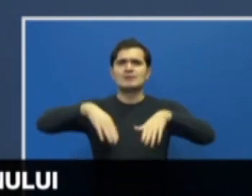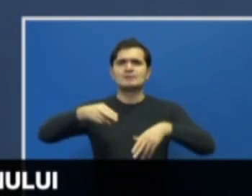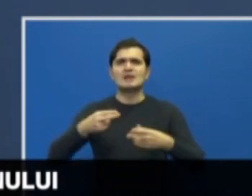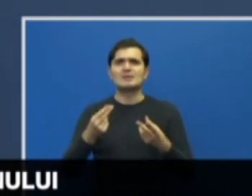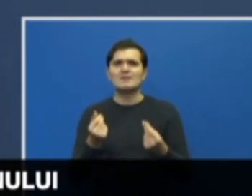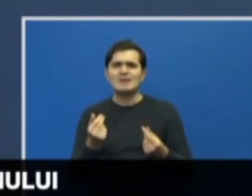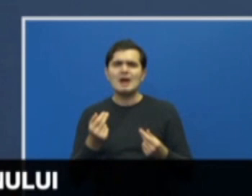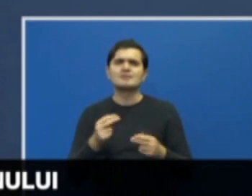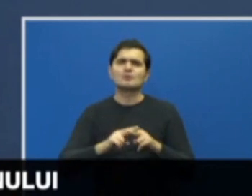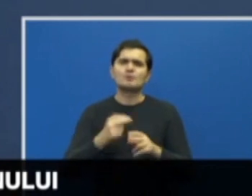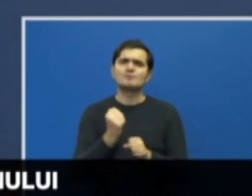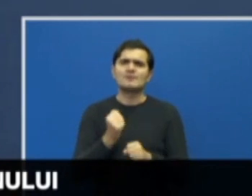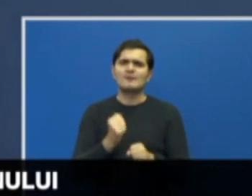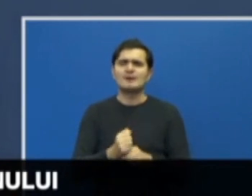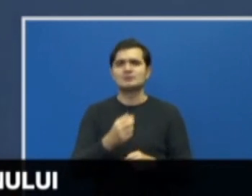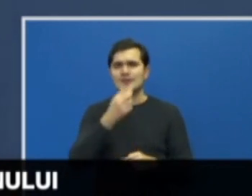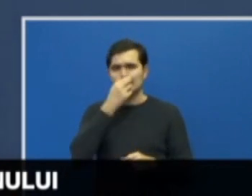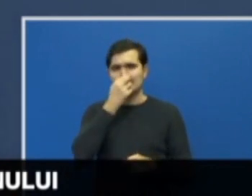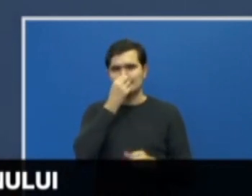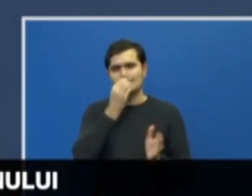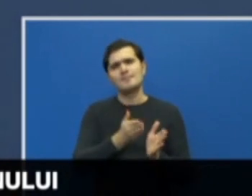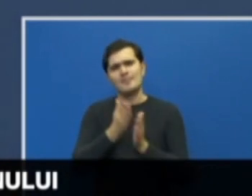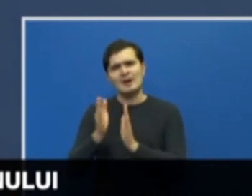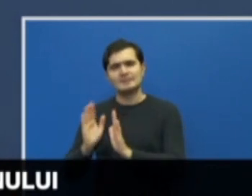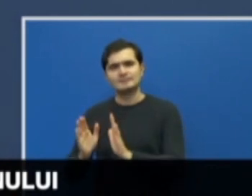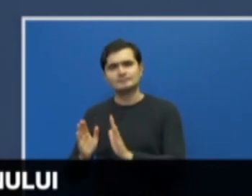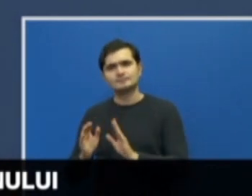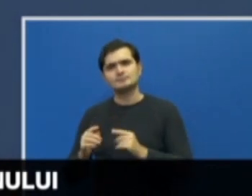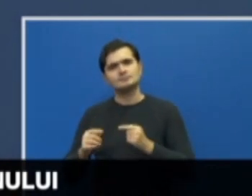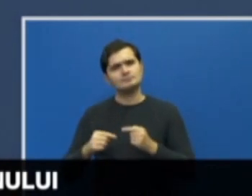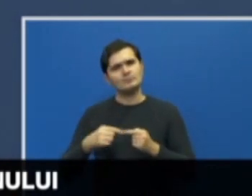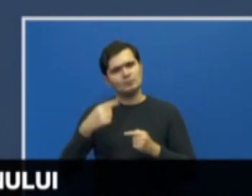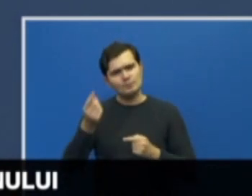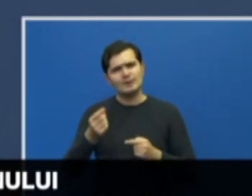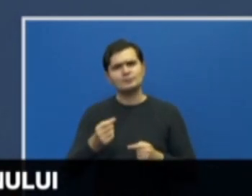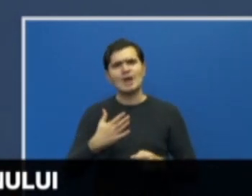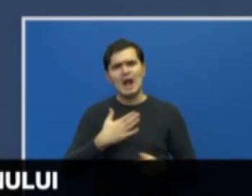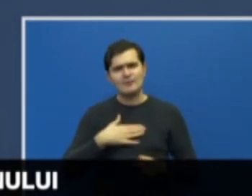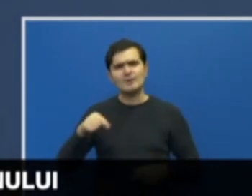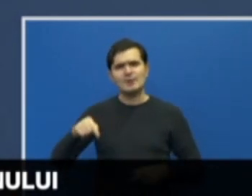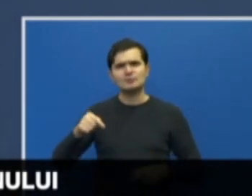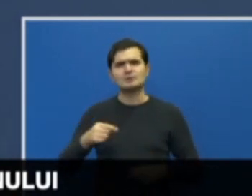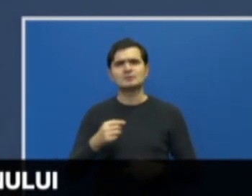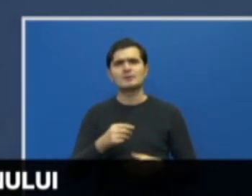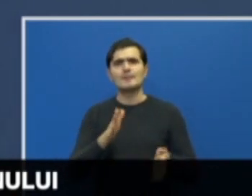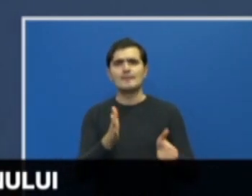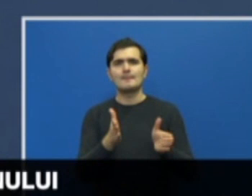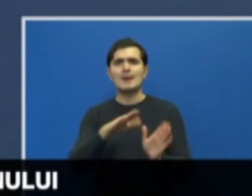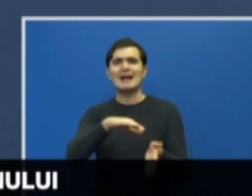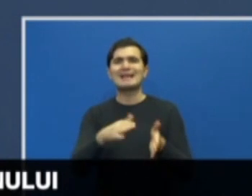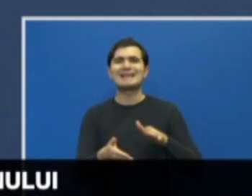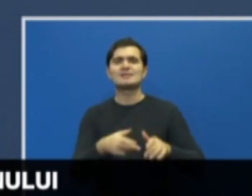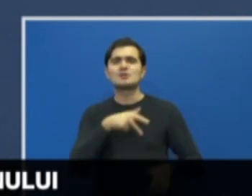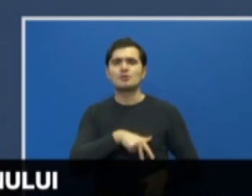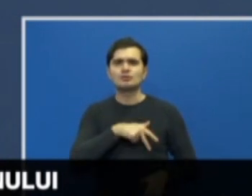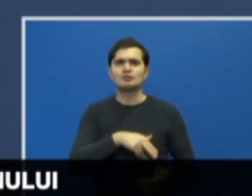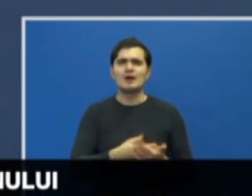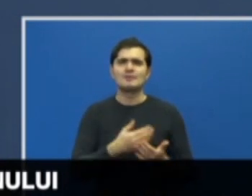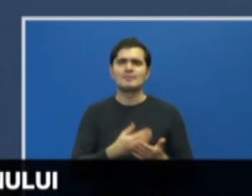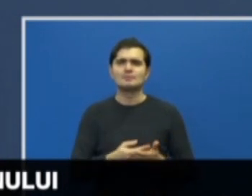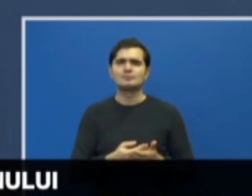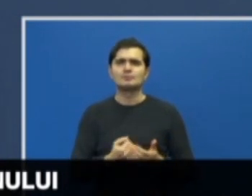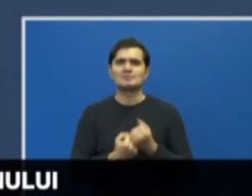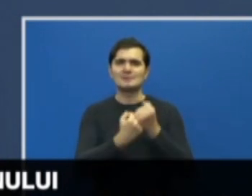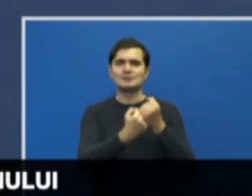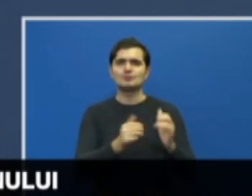și partea tehnică din spatele acestor măsuri, vom avem acest pachet social care vine cu sprijinul pentru perioada